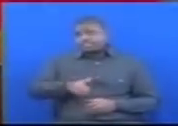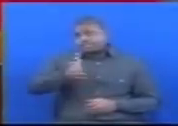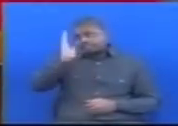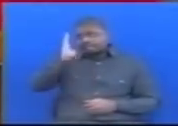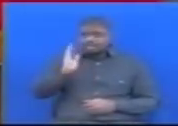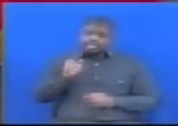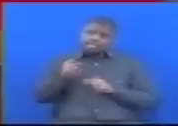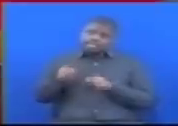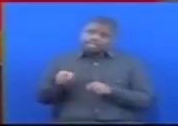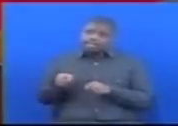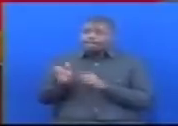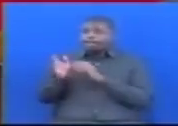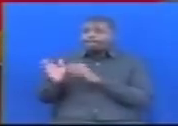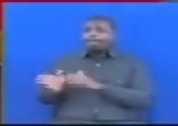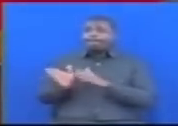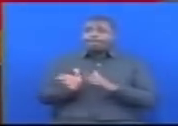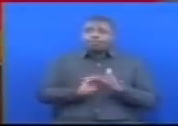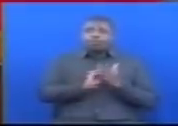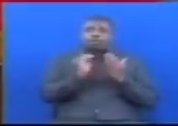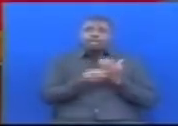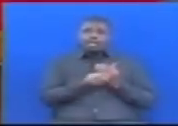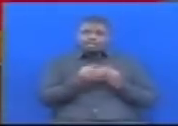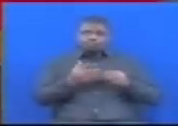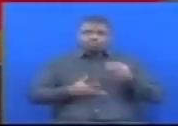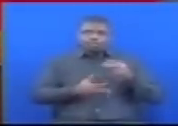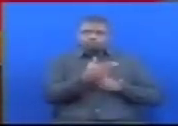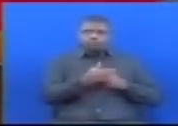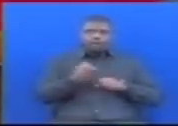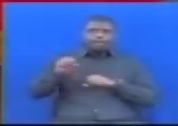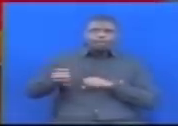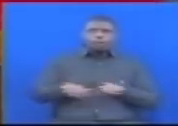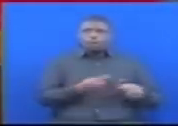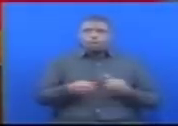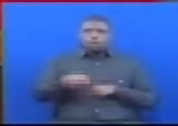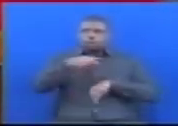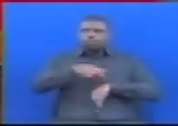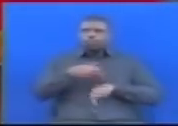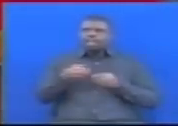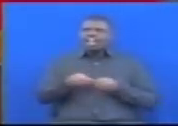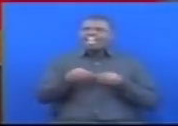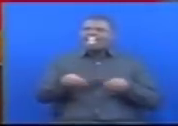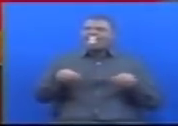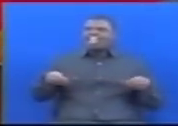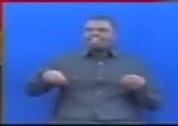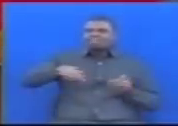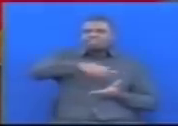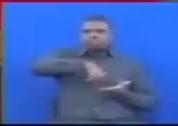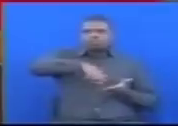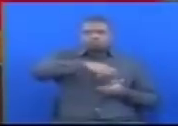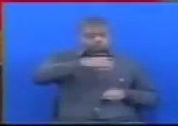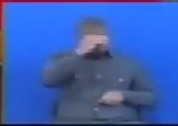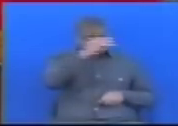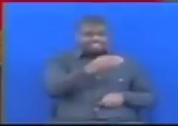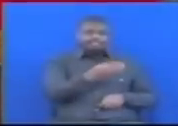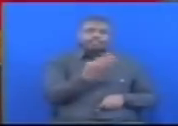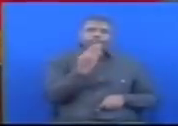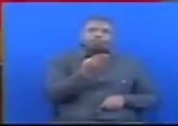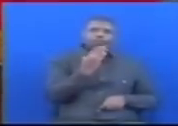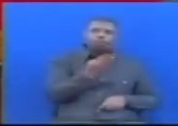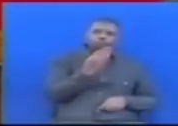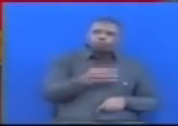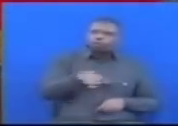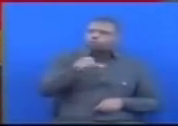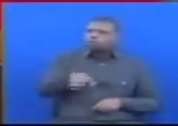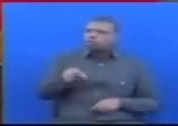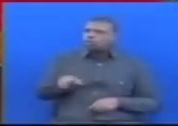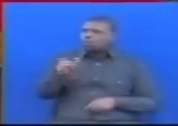gani wa kutatua mgogoro wa muda mrefu kati ya kituo cha polisi Bububu na soko dogo la wananchi lililopo karibu na kituo hicho? Na B,